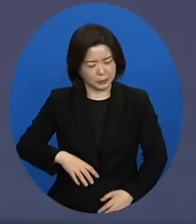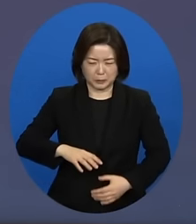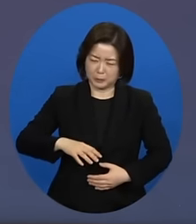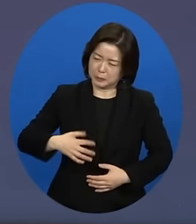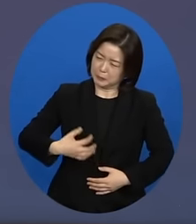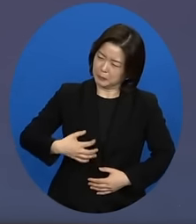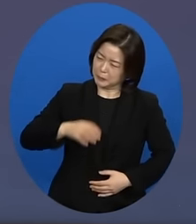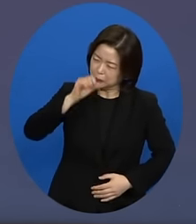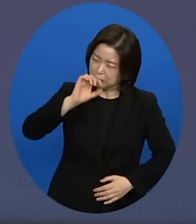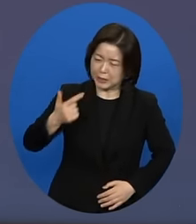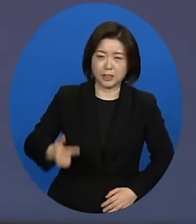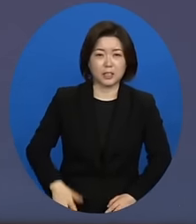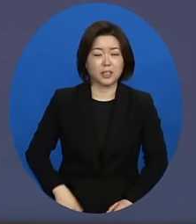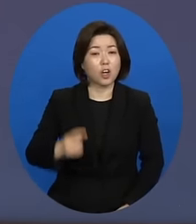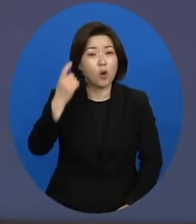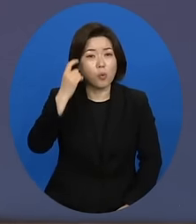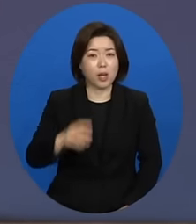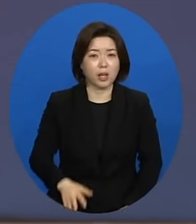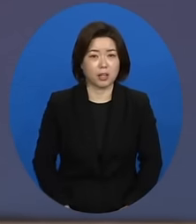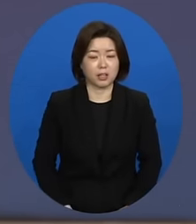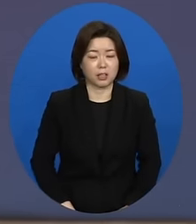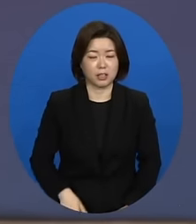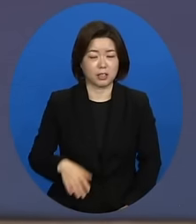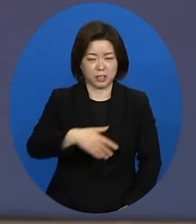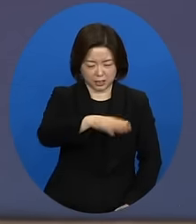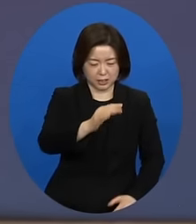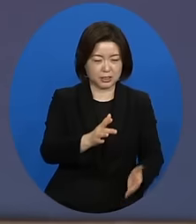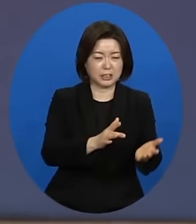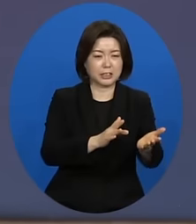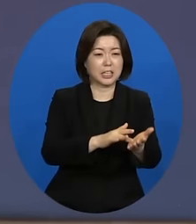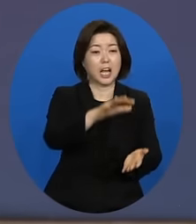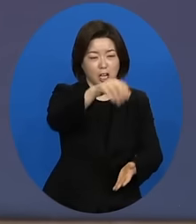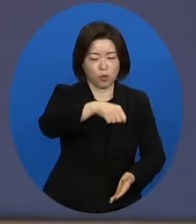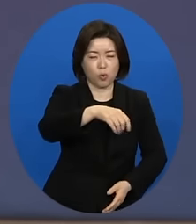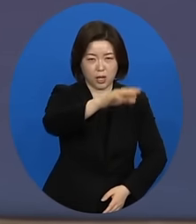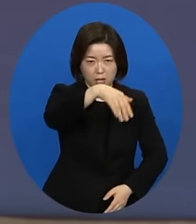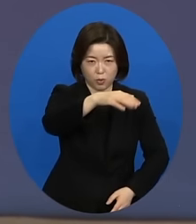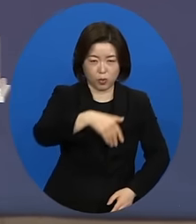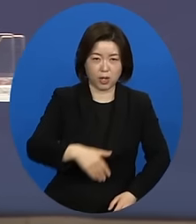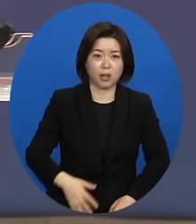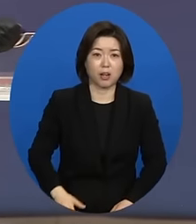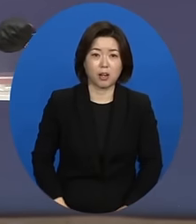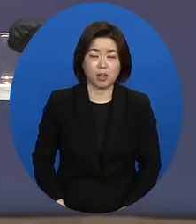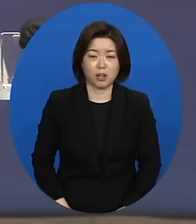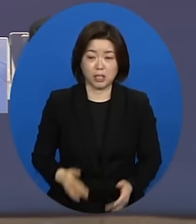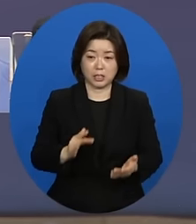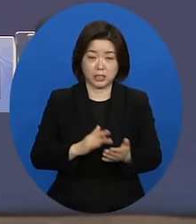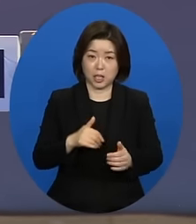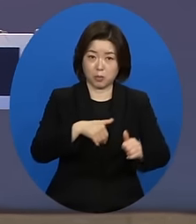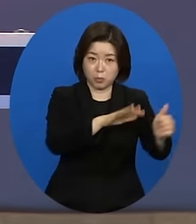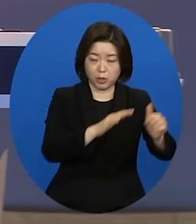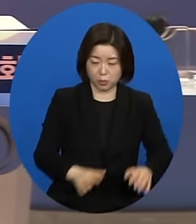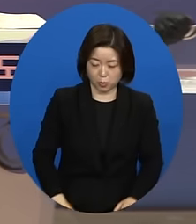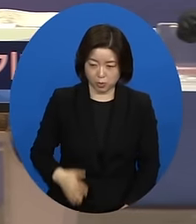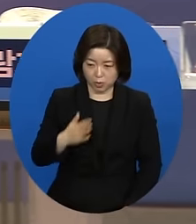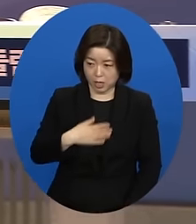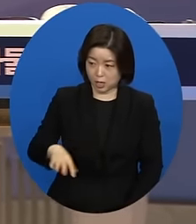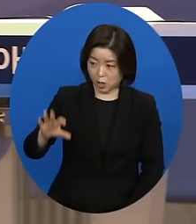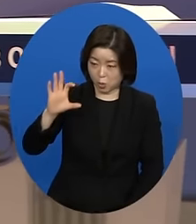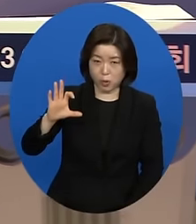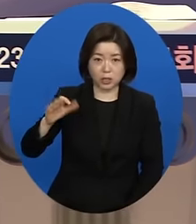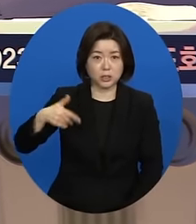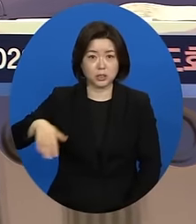왜요? 가서 약 좀 갖고 와. 약을 가지러 보내놓고 저는 화장실에